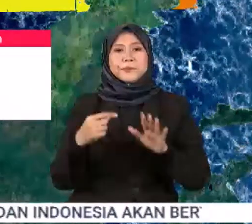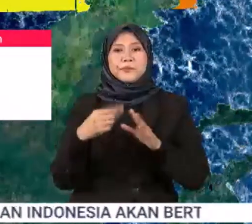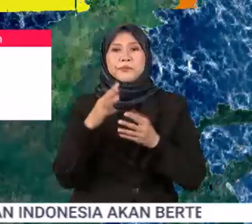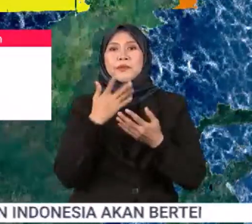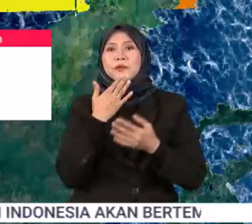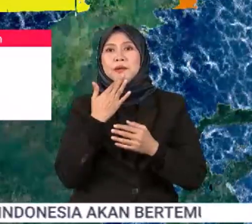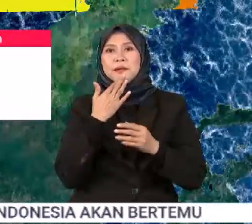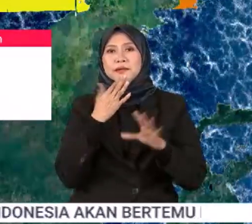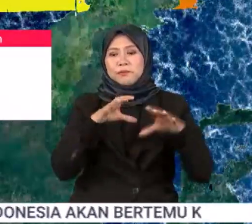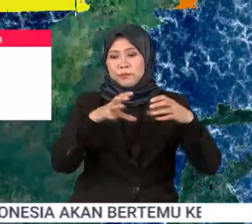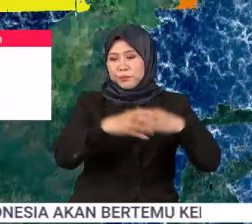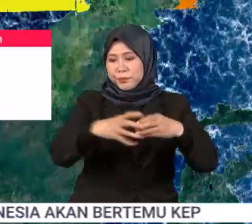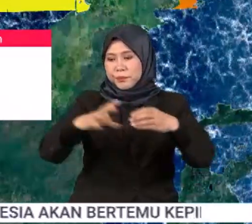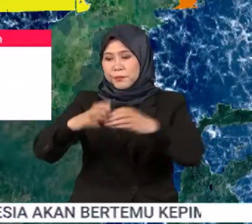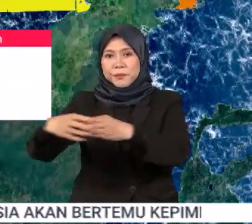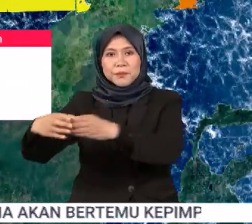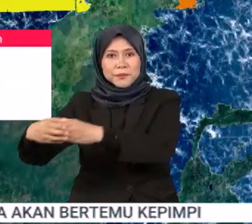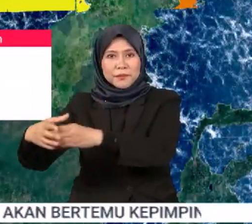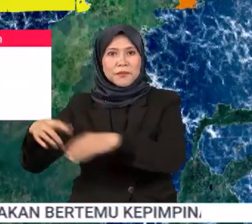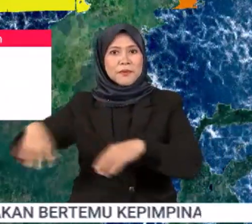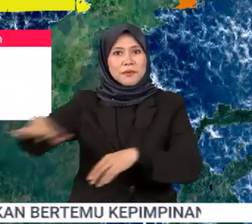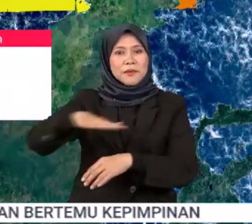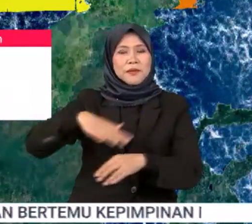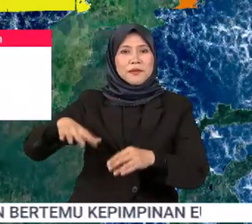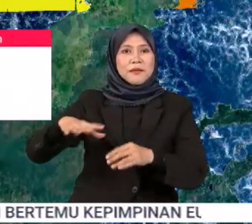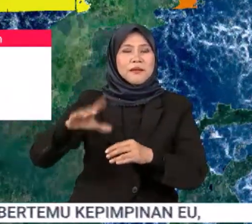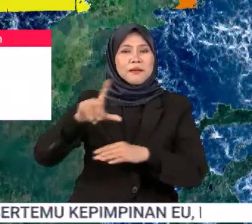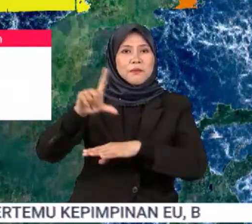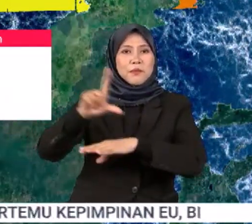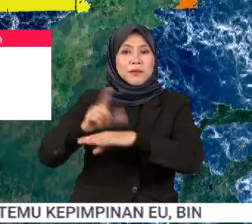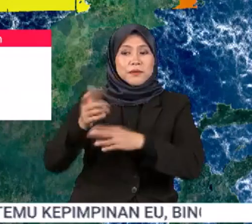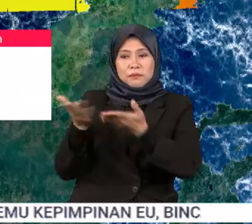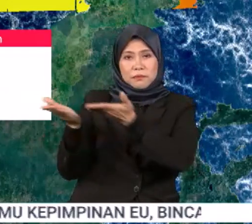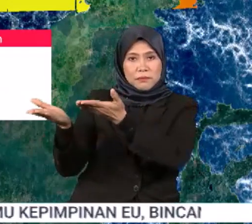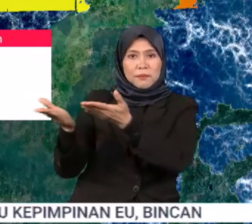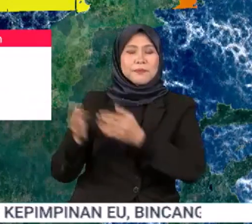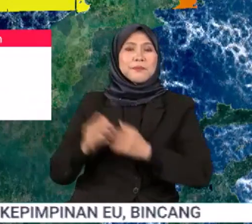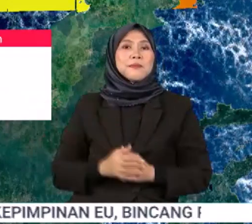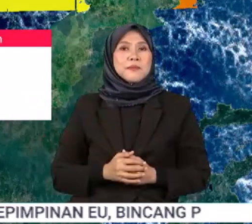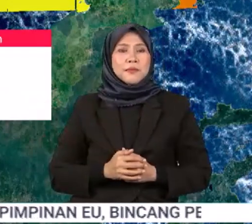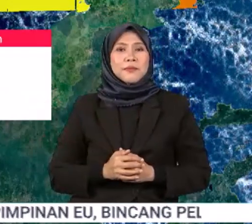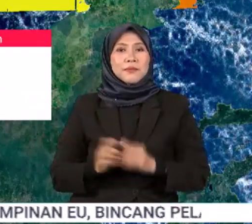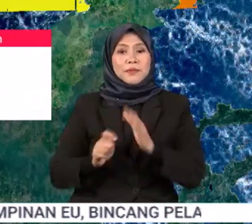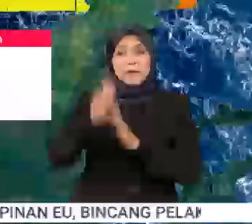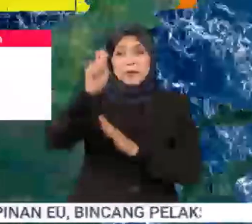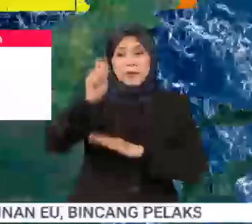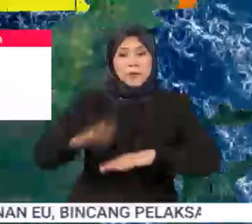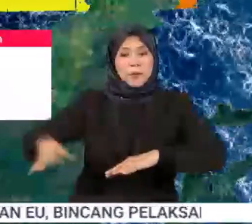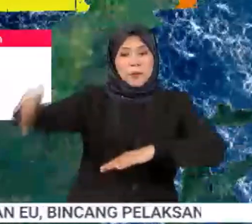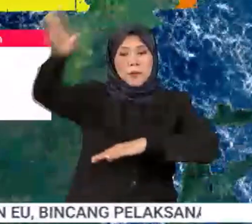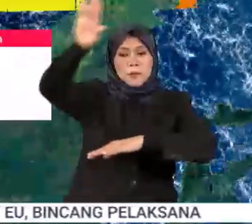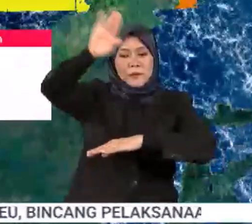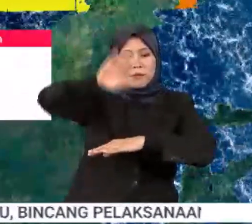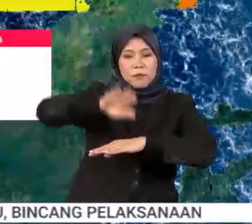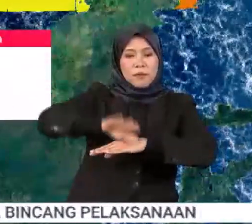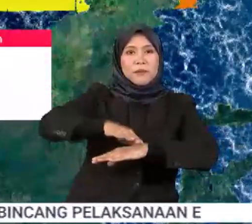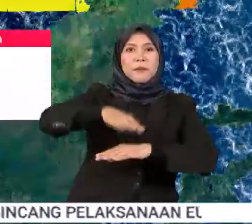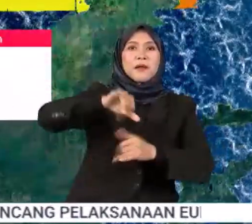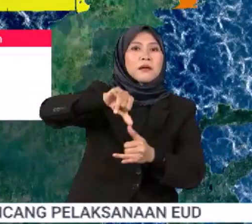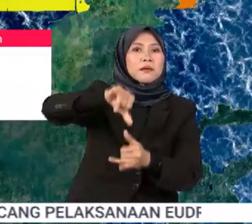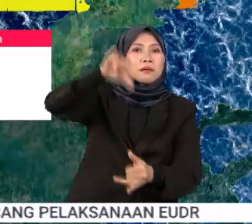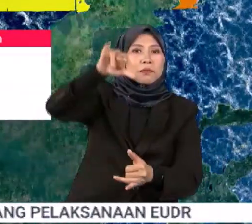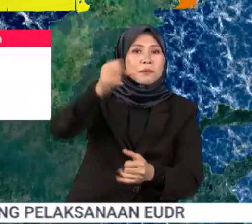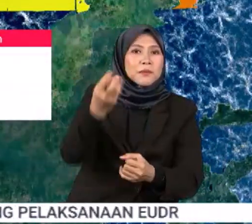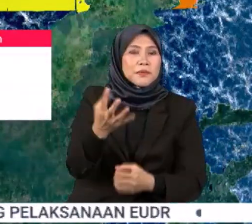Layang-Layang, Palawan, Sulu dan juga Labuan seperti yang tertera. Berikutan ketinggian ombak dilihat boleh mencecah sehingga